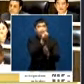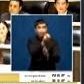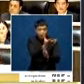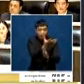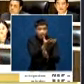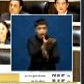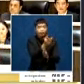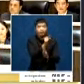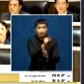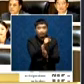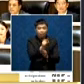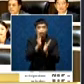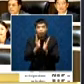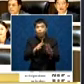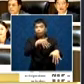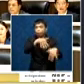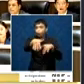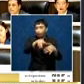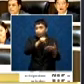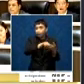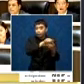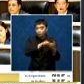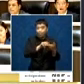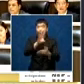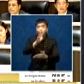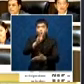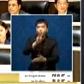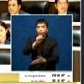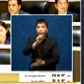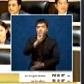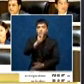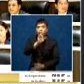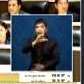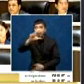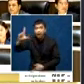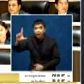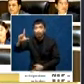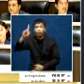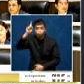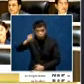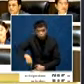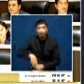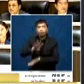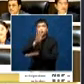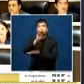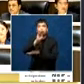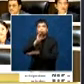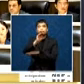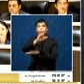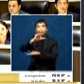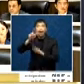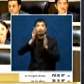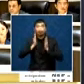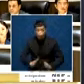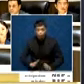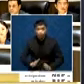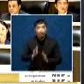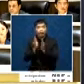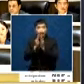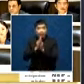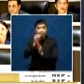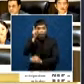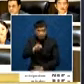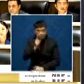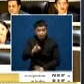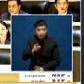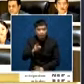ออกเสียงมันเท่ากับไม่เอาพิธา ครับ เพราะว่ารัฐธรรมนูญมันกำหนดว่าต้องโหวตถ้าไม่โหวตนับด้วย ครับ